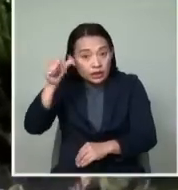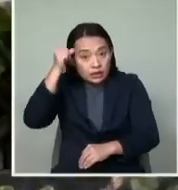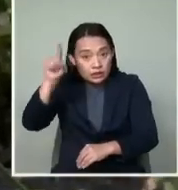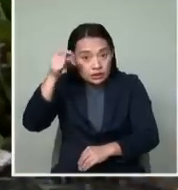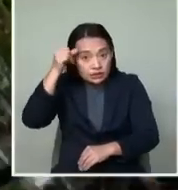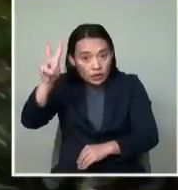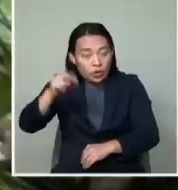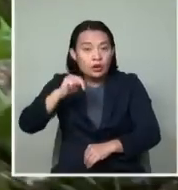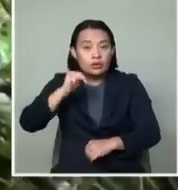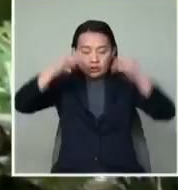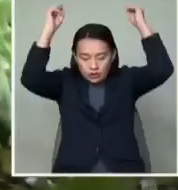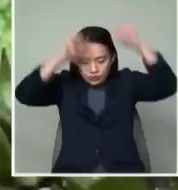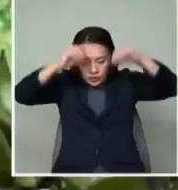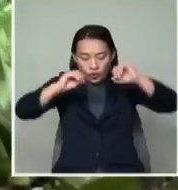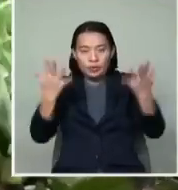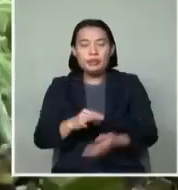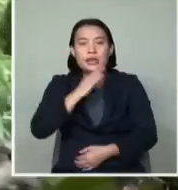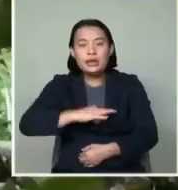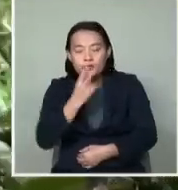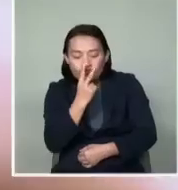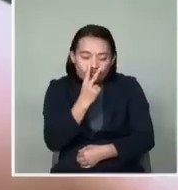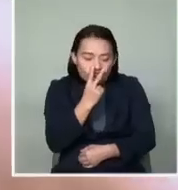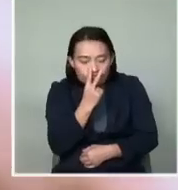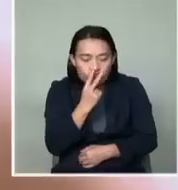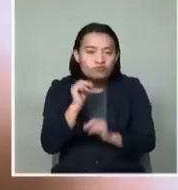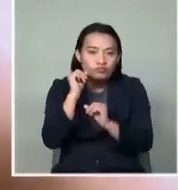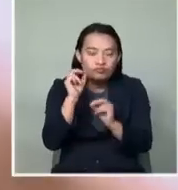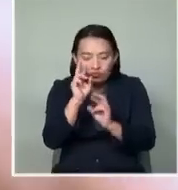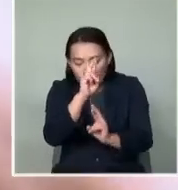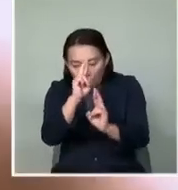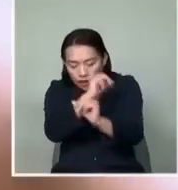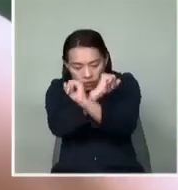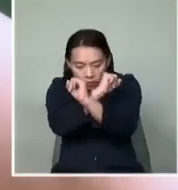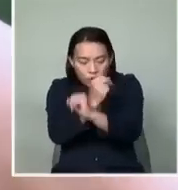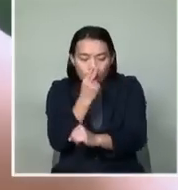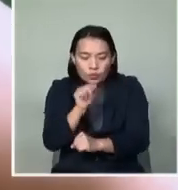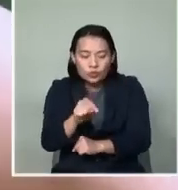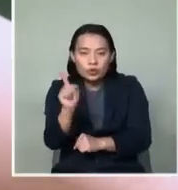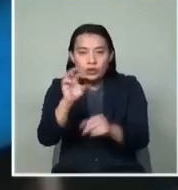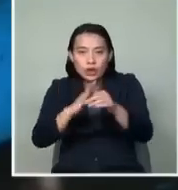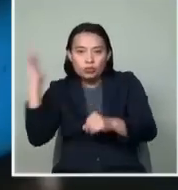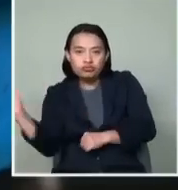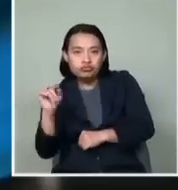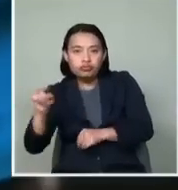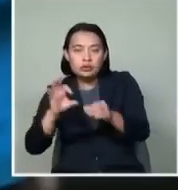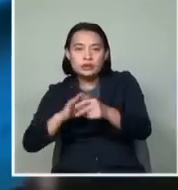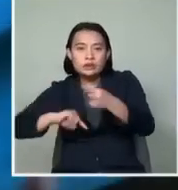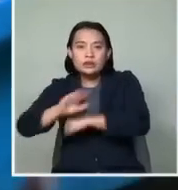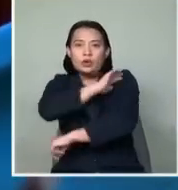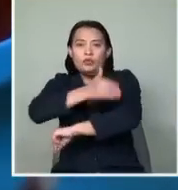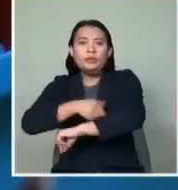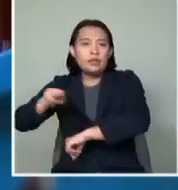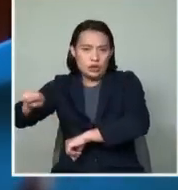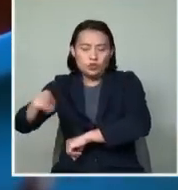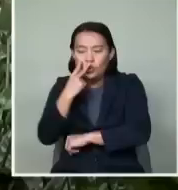มาเติมน้ำในเขื่อนก็ยังไม่วางใจนะคะเพราะต้องเฝ้าระวังพายุในทะเลจีนใต้ซึ่งก่อตัวอยู่ทางฝั่งประเทศฟิลิปปิน